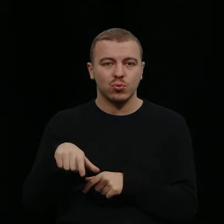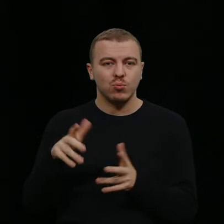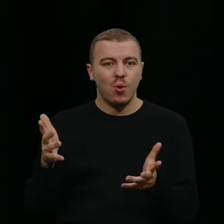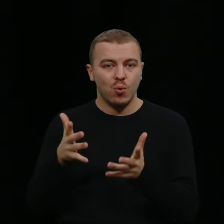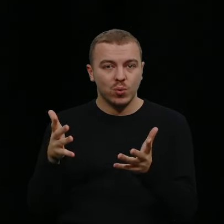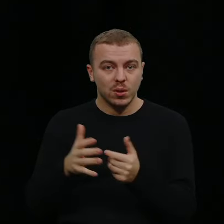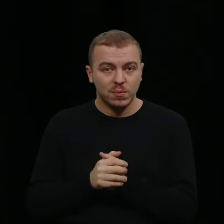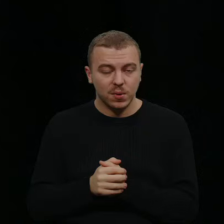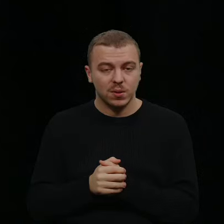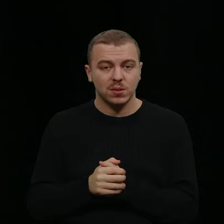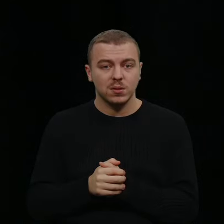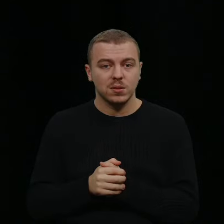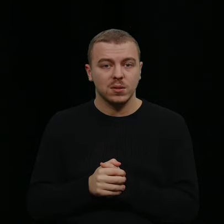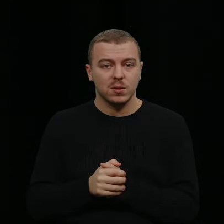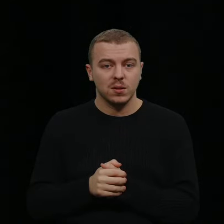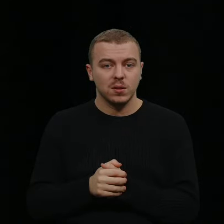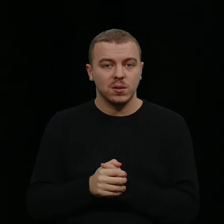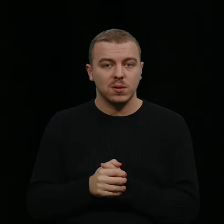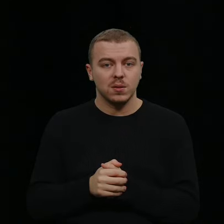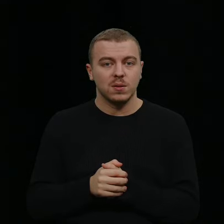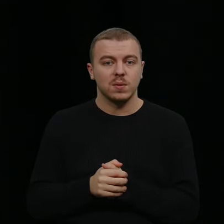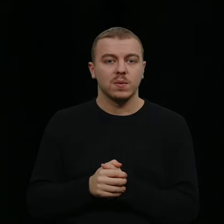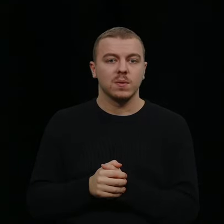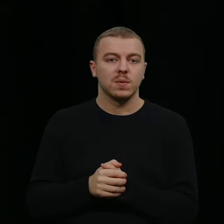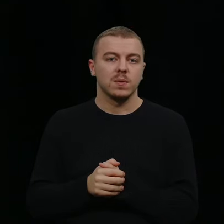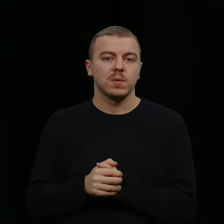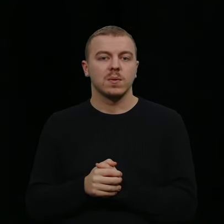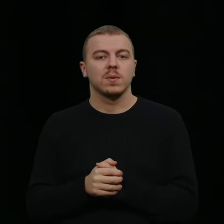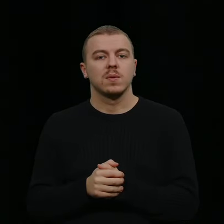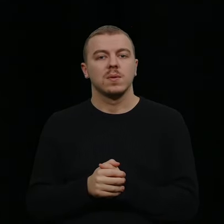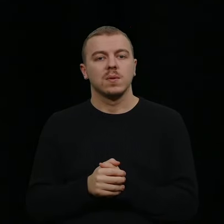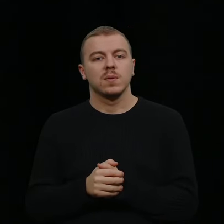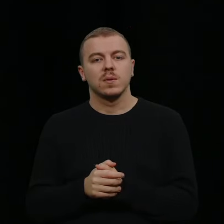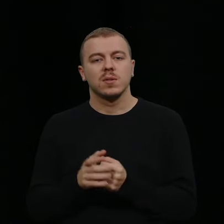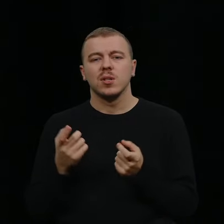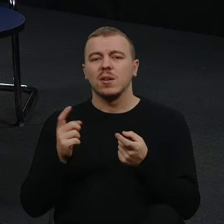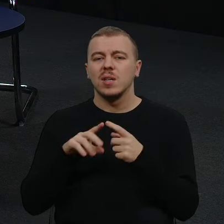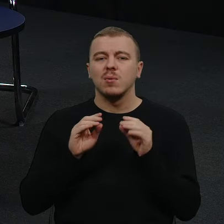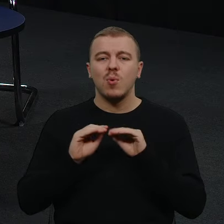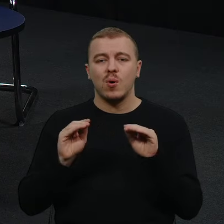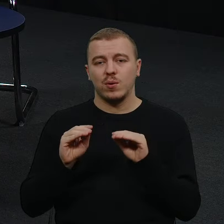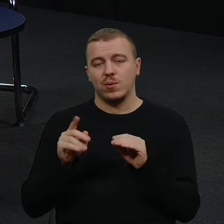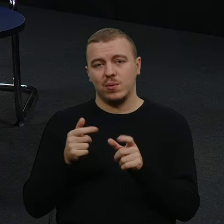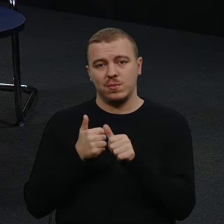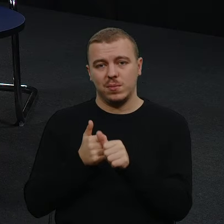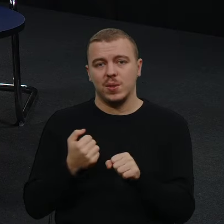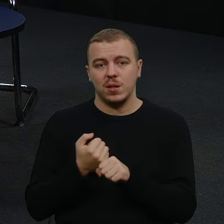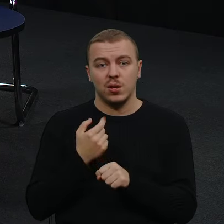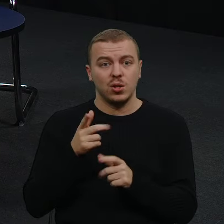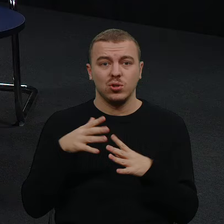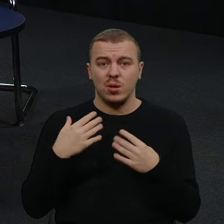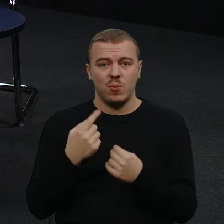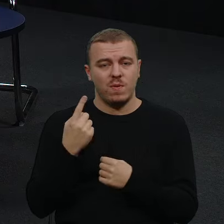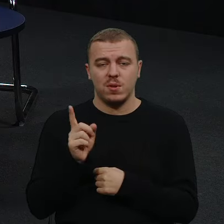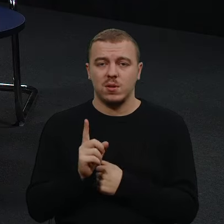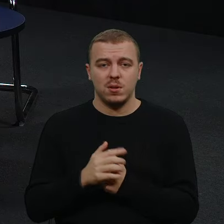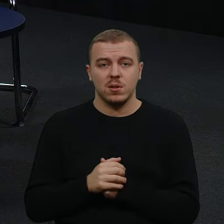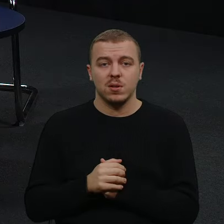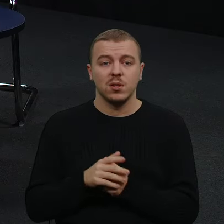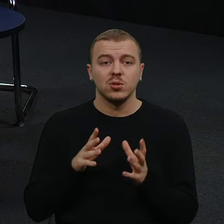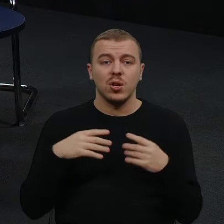ugdymas ir tas, nu, tai yra nuo mokyto tie dalykai priklauso, ne tik šeimoje, nes